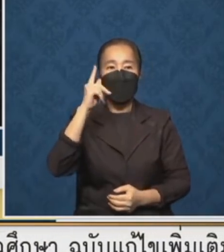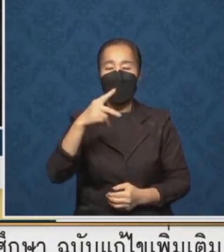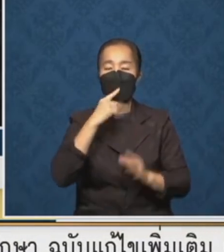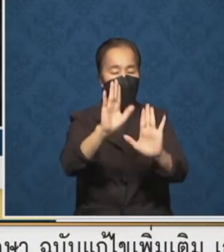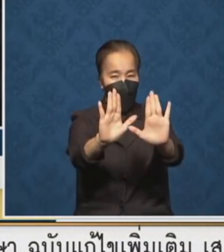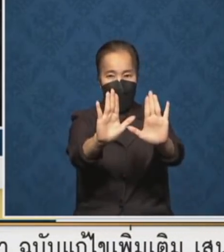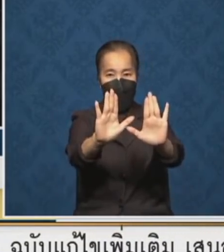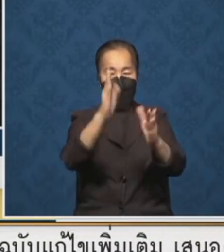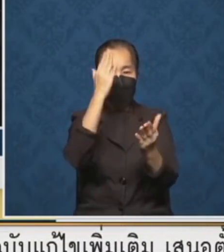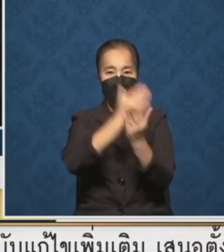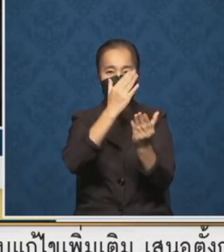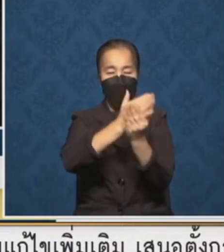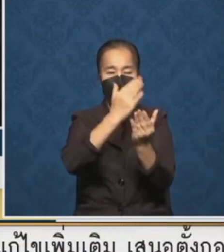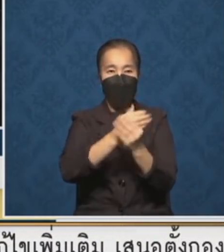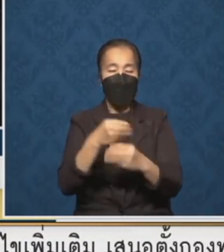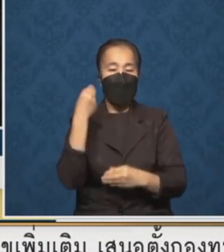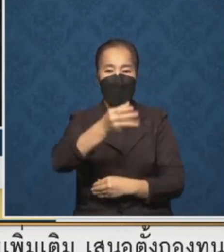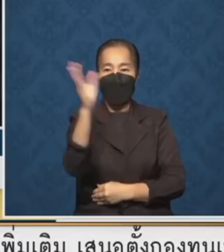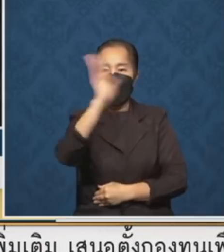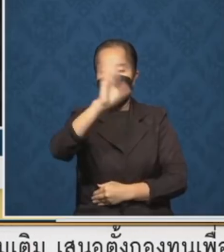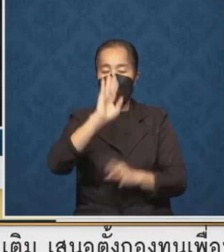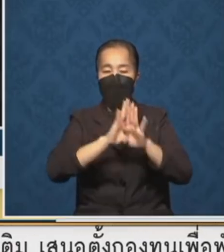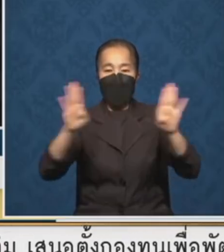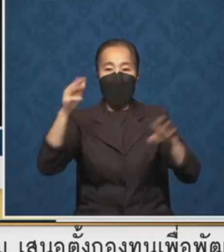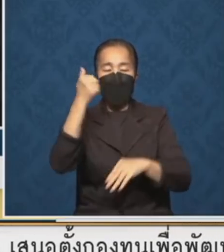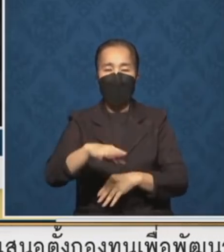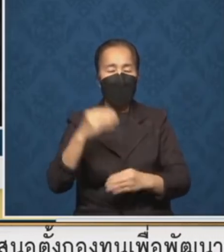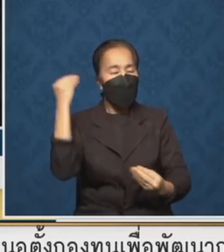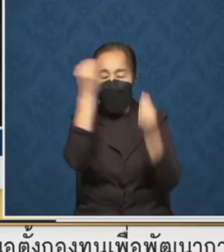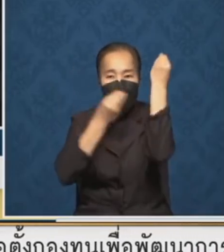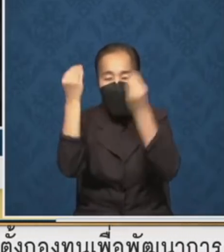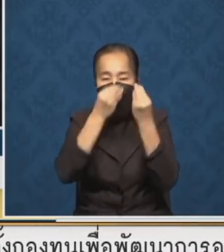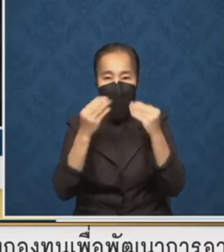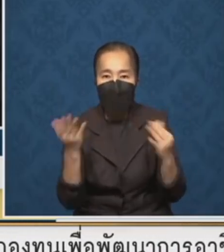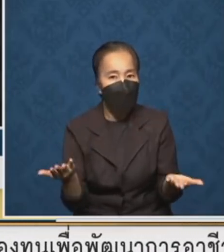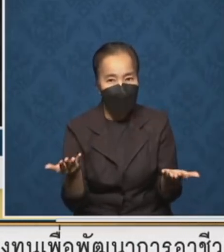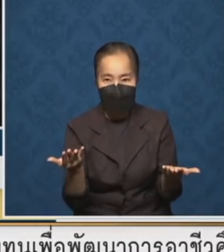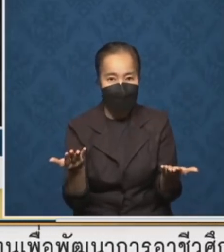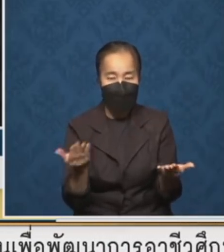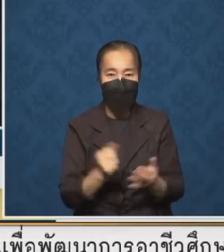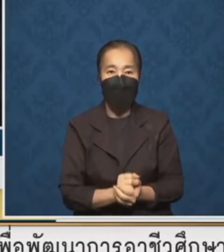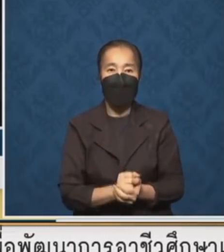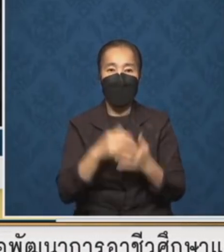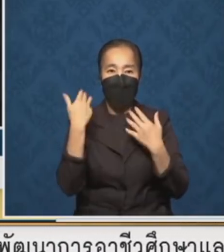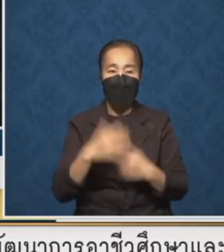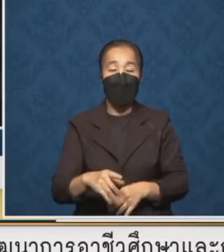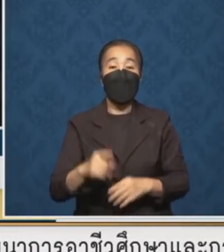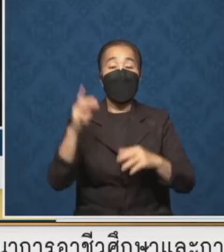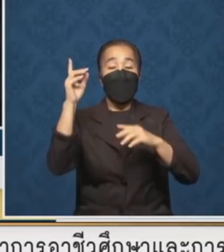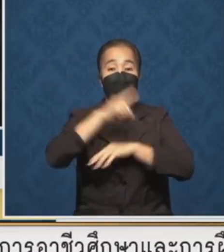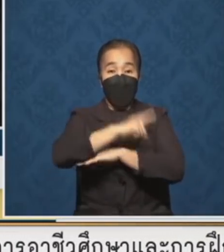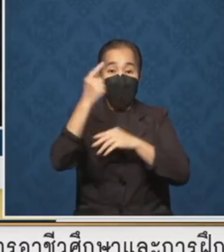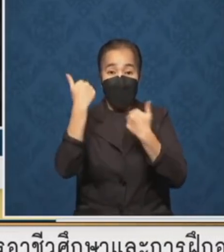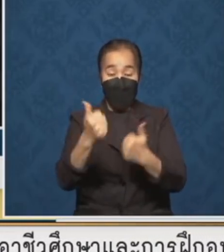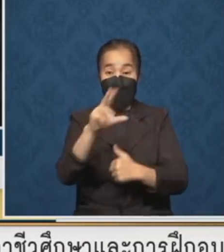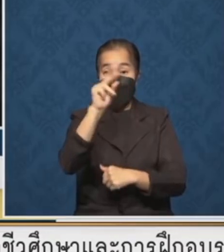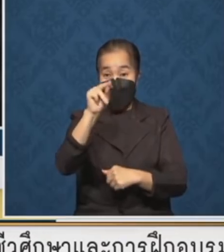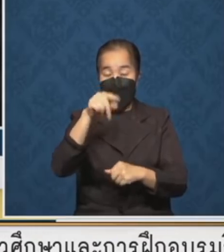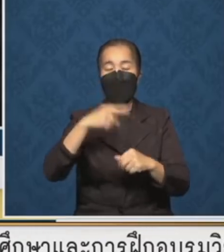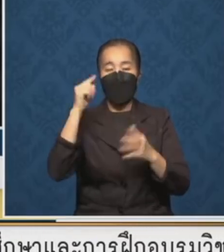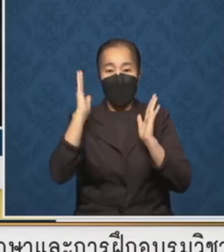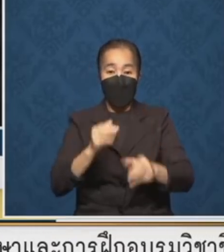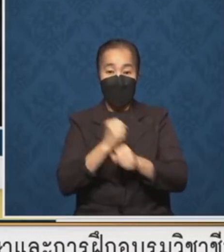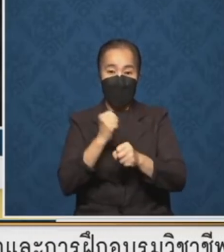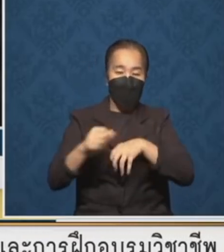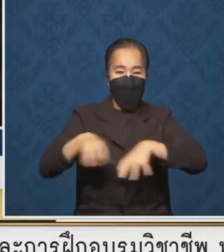คำสั่งไม่อนุญาตให้เปิดครับสร้างความสับสนหรือเปล่าครับแล้ววันนั้นพนักงานร้านนวดสถานเสริมความงามหลายคน